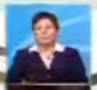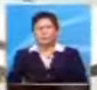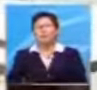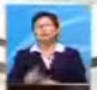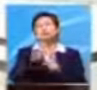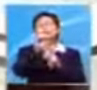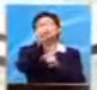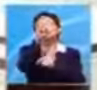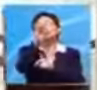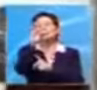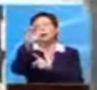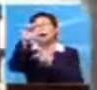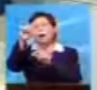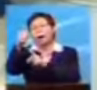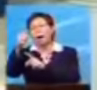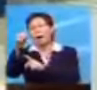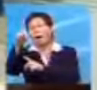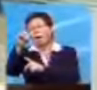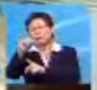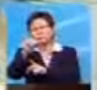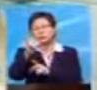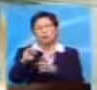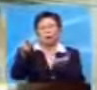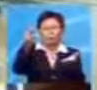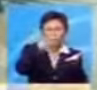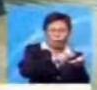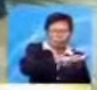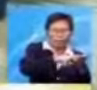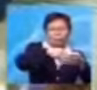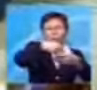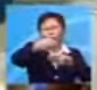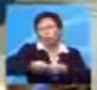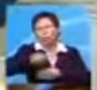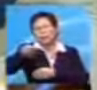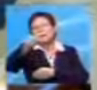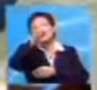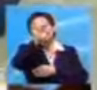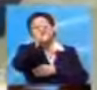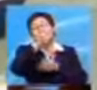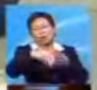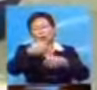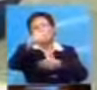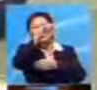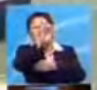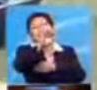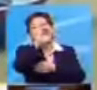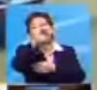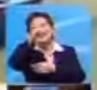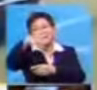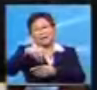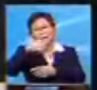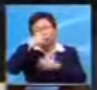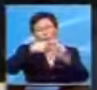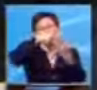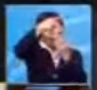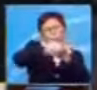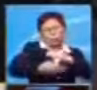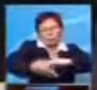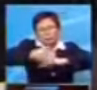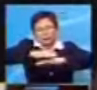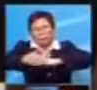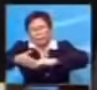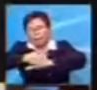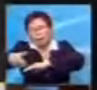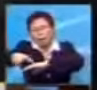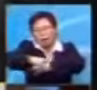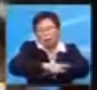digersa untuk mengeluarkan laporan penilaian impak perkitaran eia bagi projek pembakan laut itu projek Tambak laut